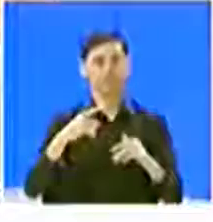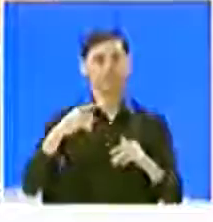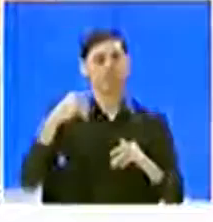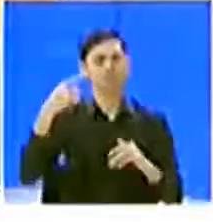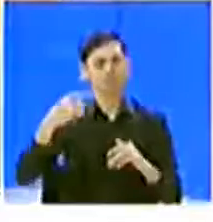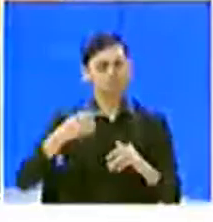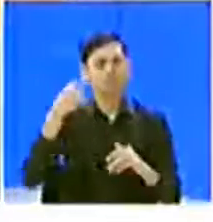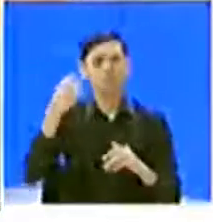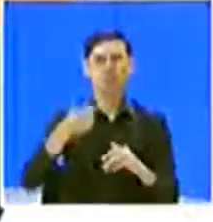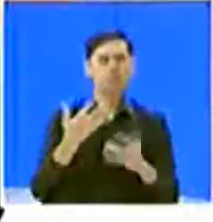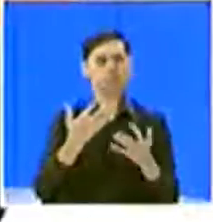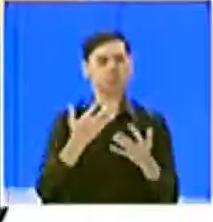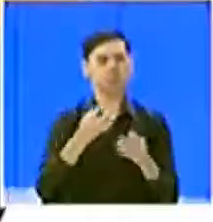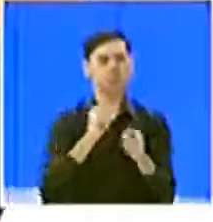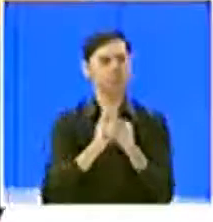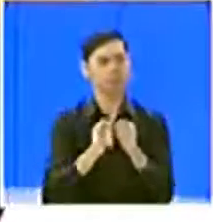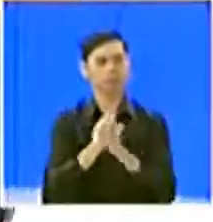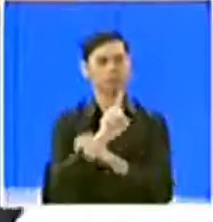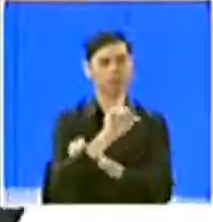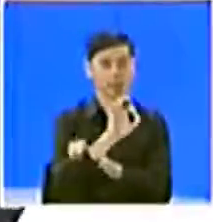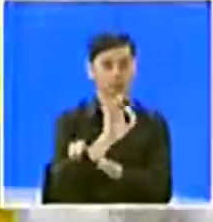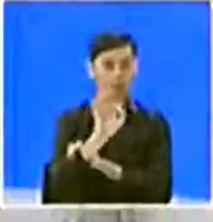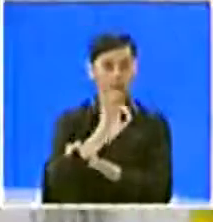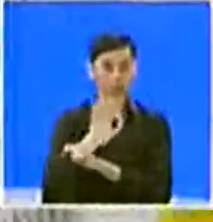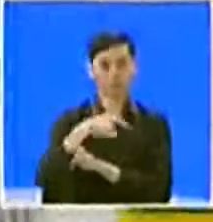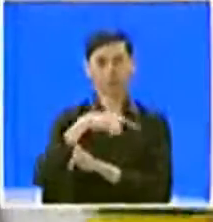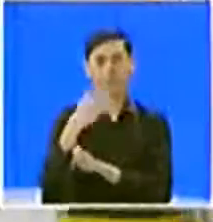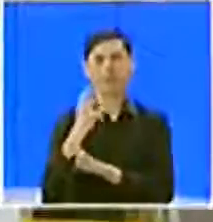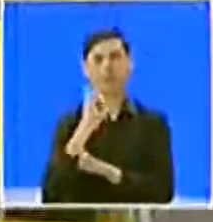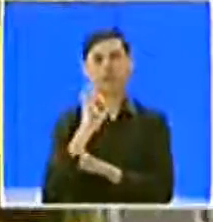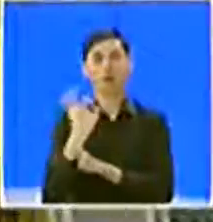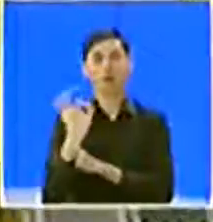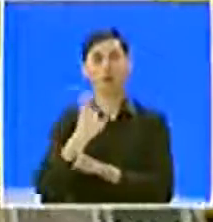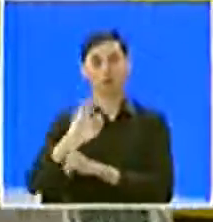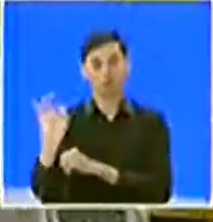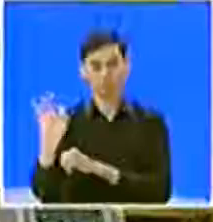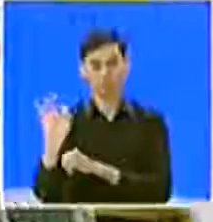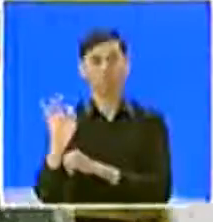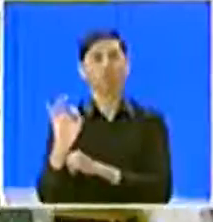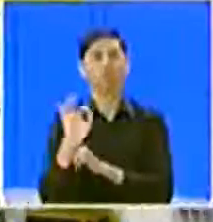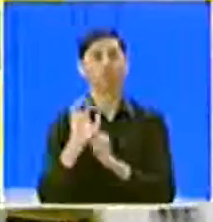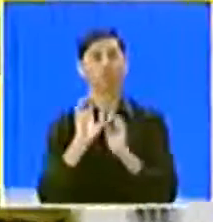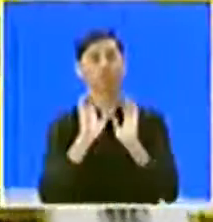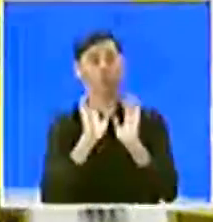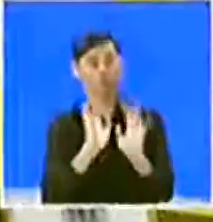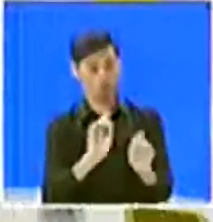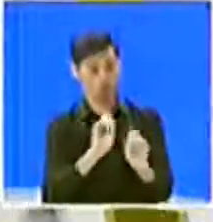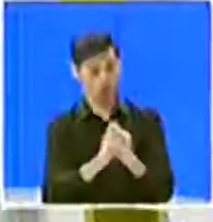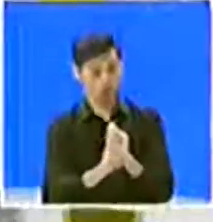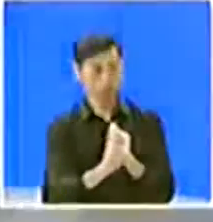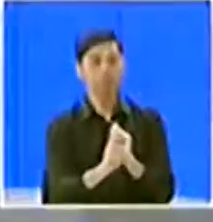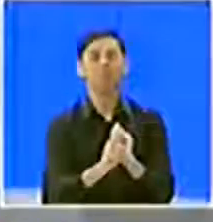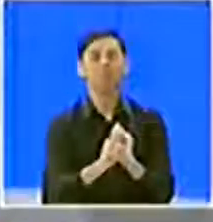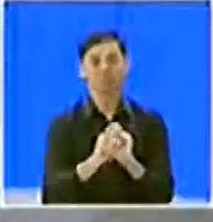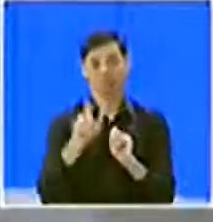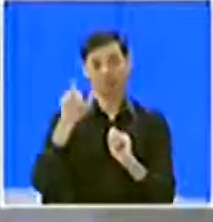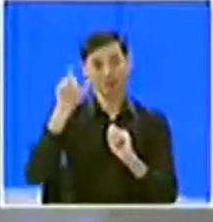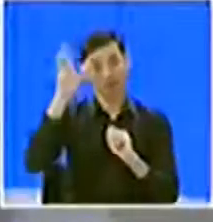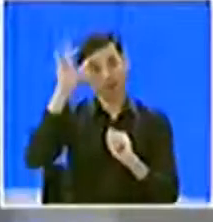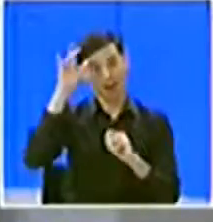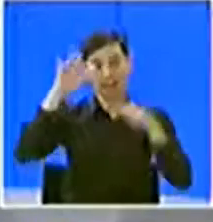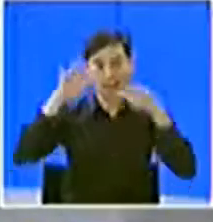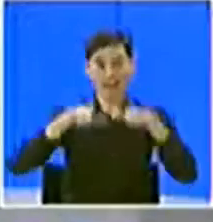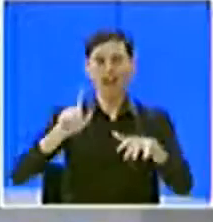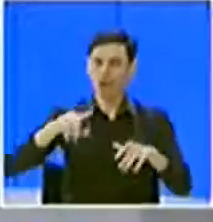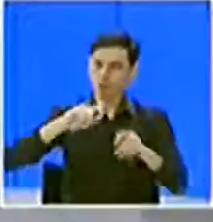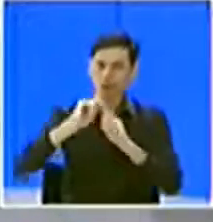Setiap bulan penghuni dikenakan biaya sewa mulai dari Rp100.000 hingga Rp300.000. Selain